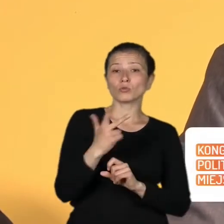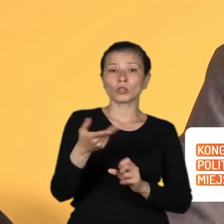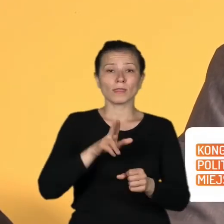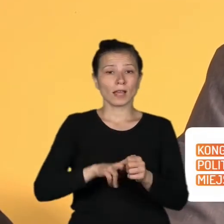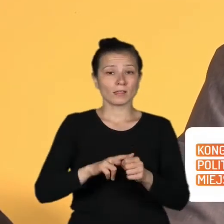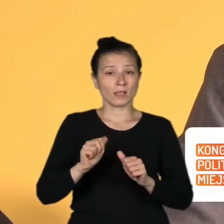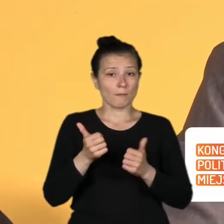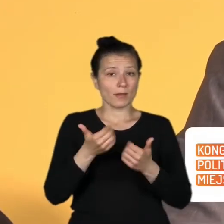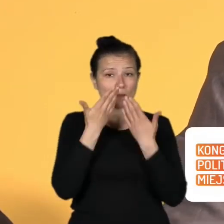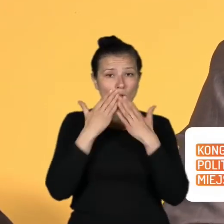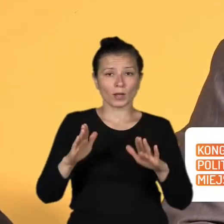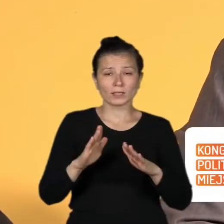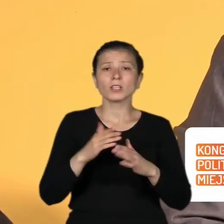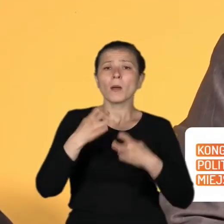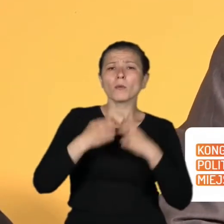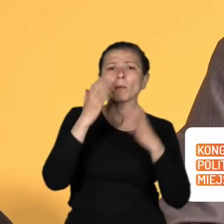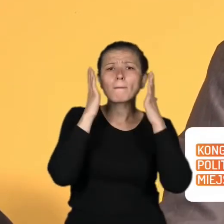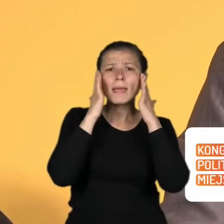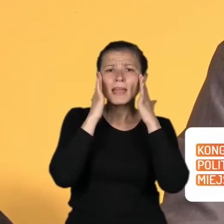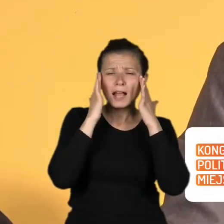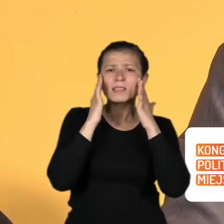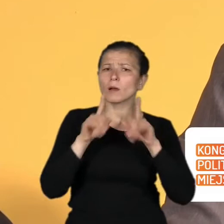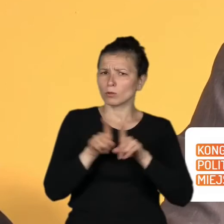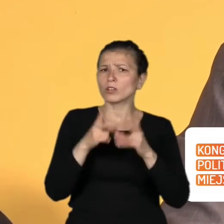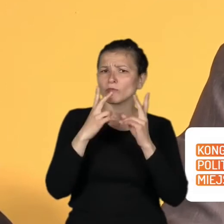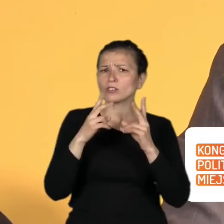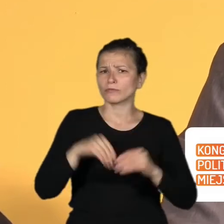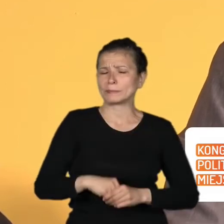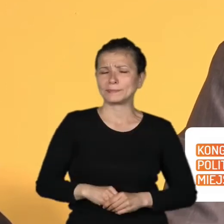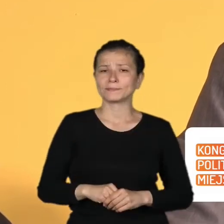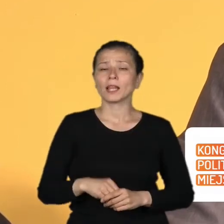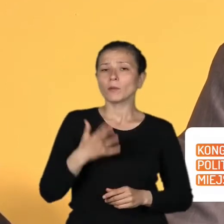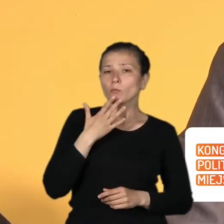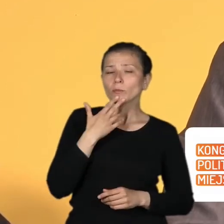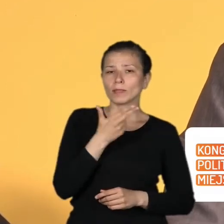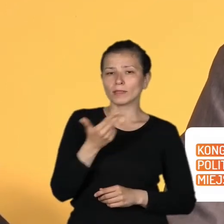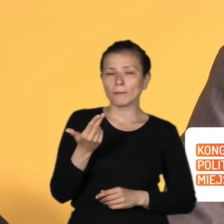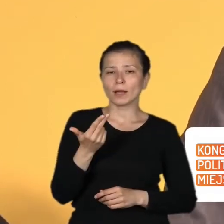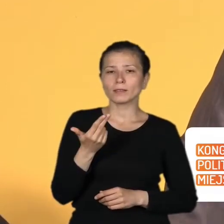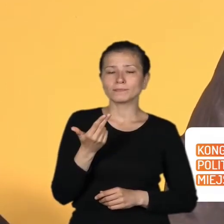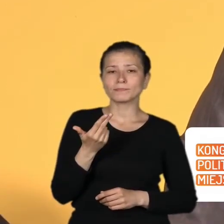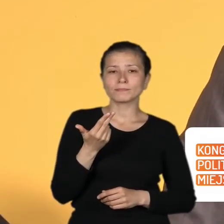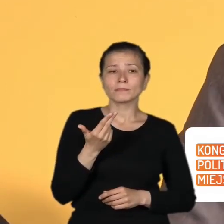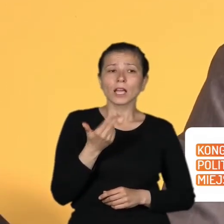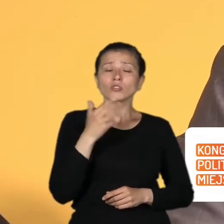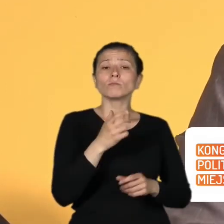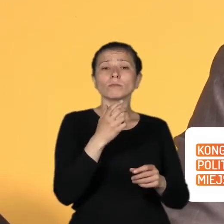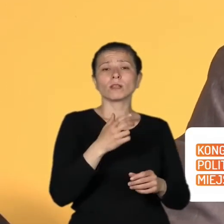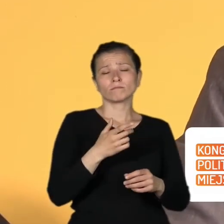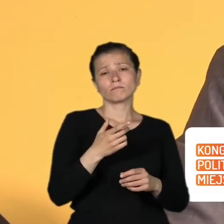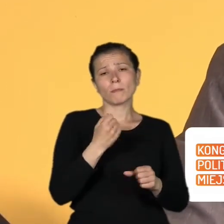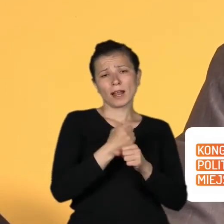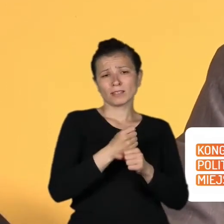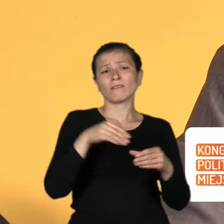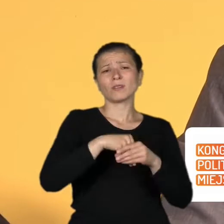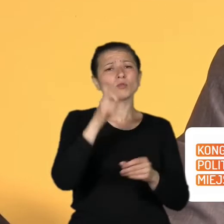pokazać pewien problem mentalny, bo on też jest dość istotny, gdy mówimy o tej humanizacji pracy, to myślę, że ten